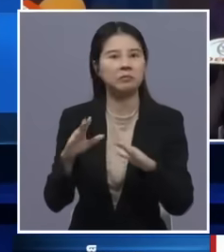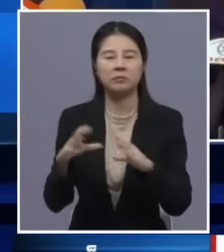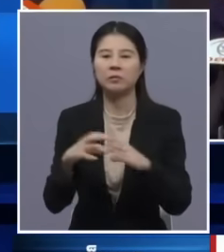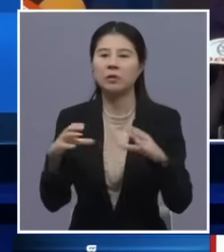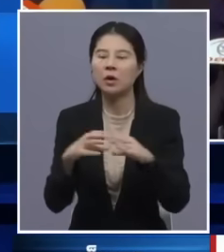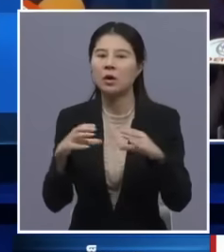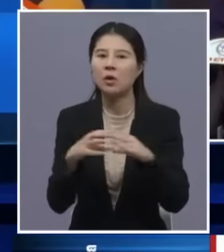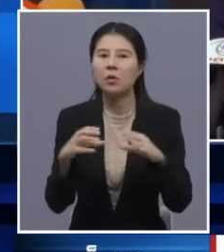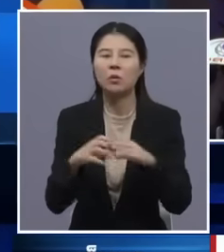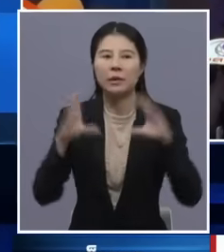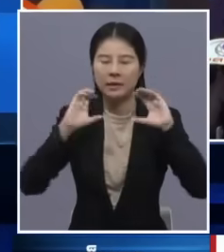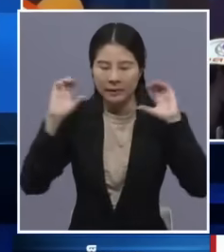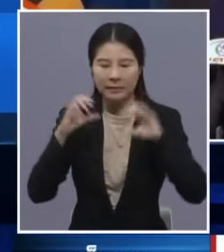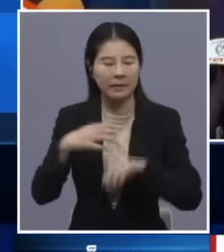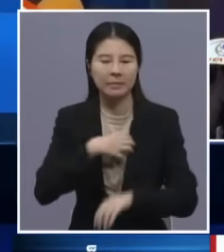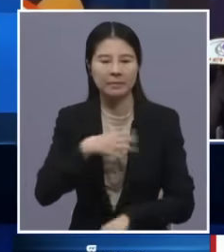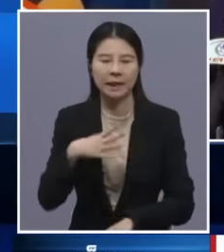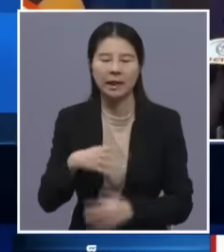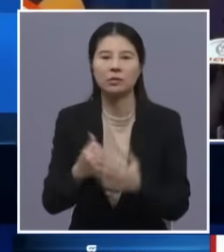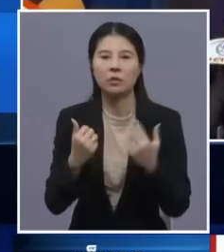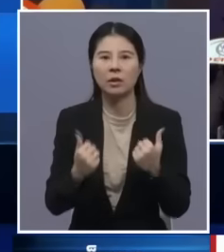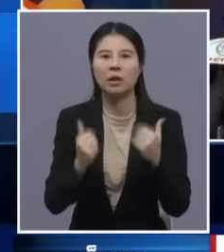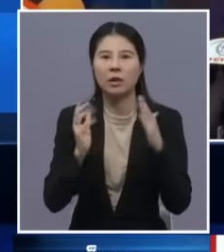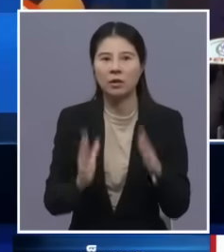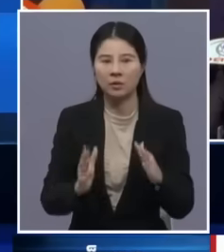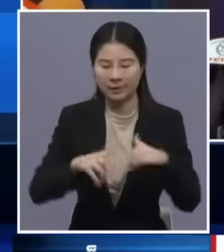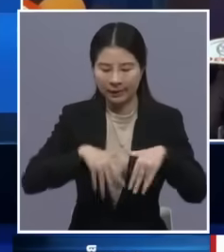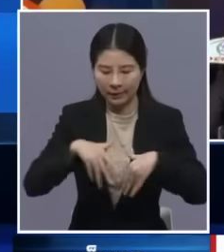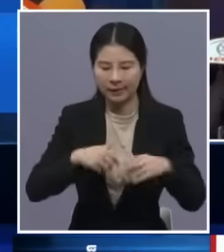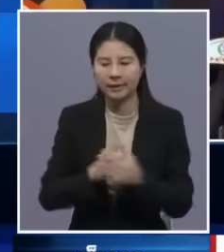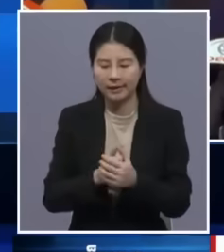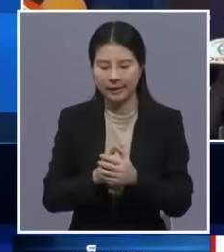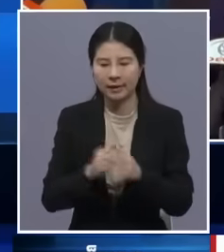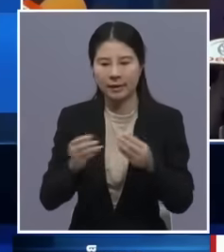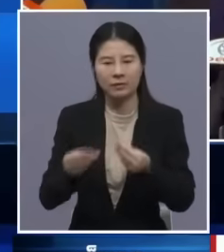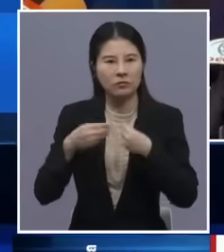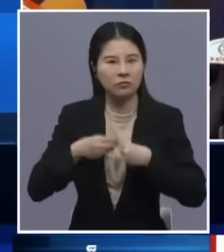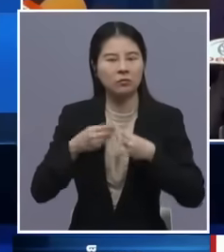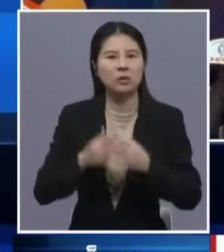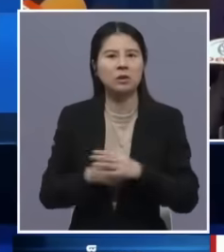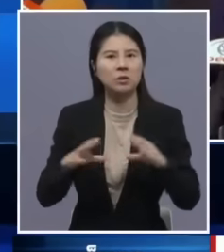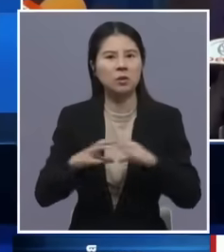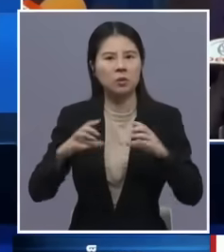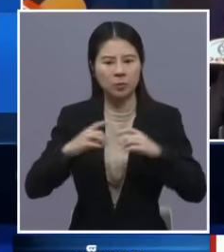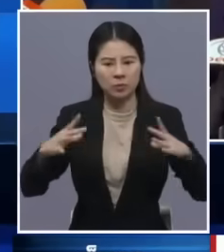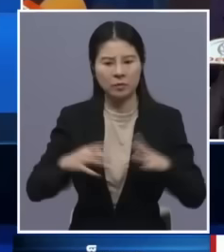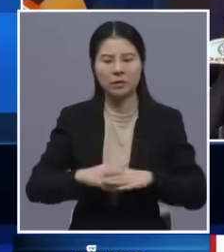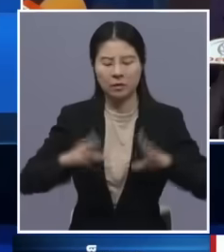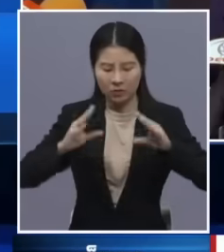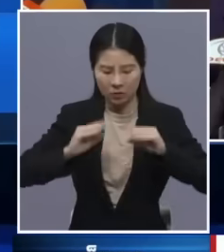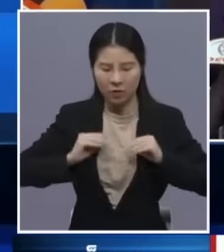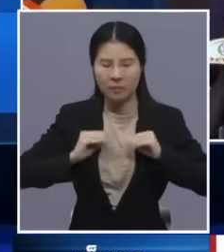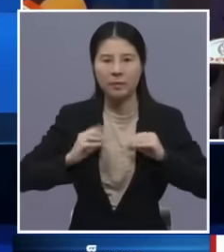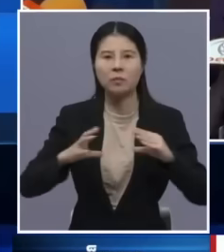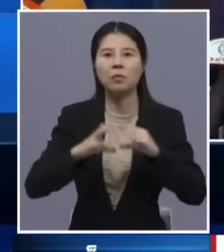ใครทั้งสิ้นวันนี้ประชาชนมอบบทบาทให้แล้วเพราะประชาธิปัตย์พ่ายแพ้เลือกตั้งก็ต้องไปทำหน้าที่ฝ่ายค้านให้สมศัก